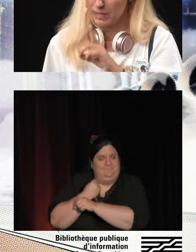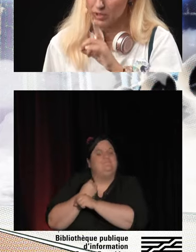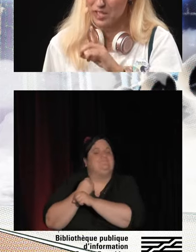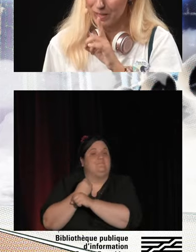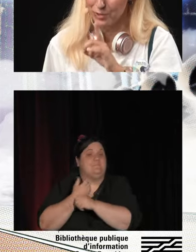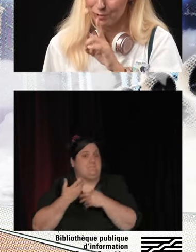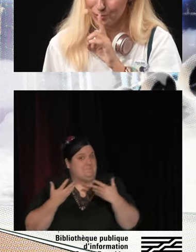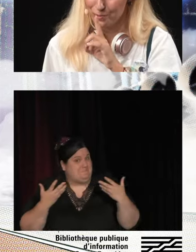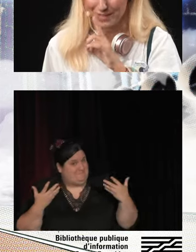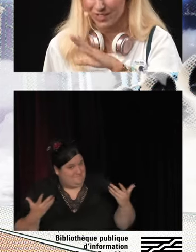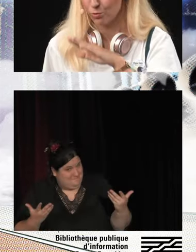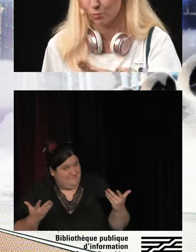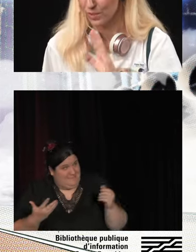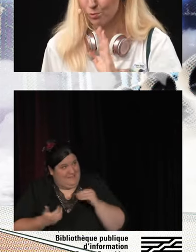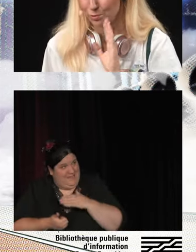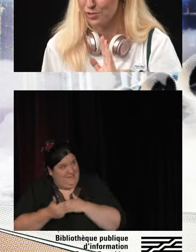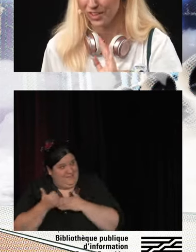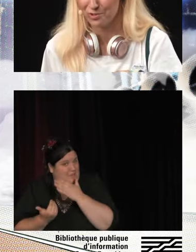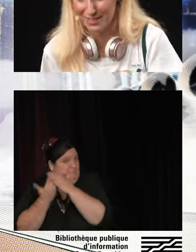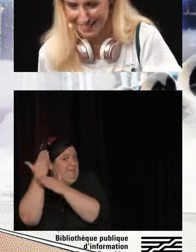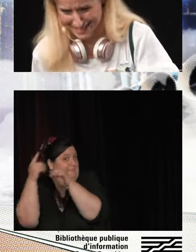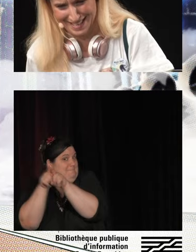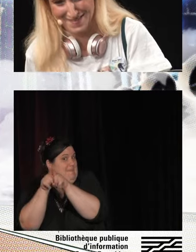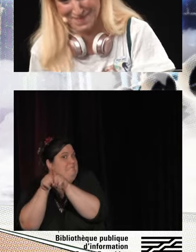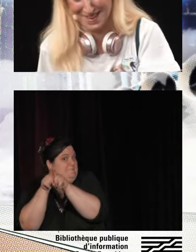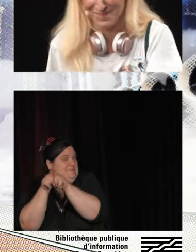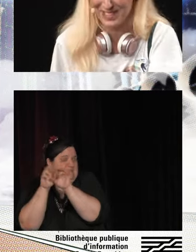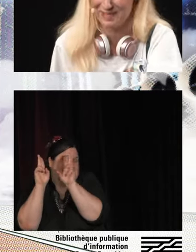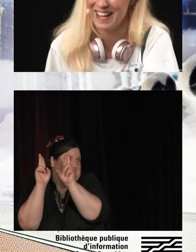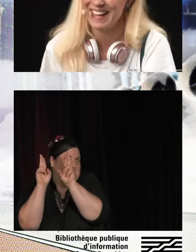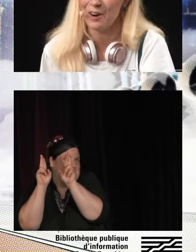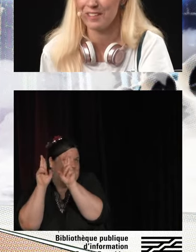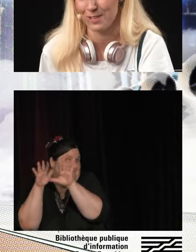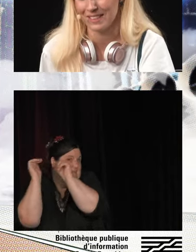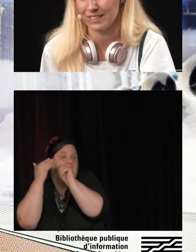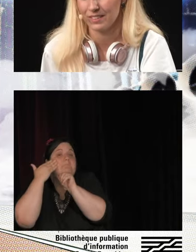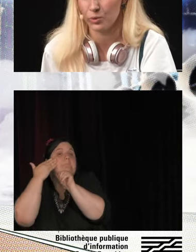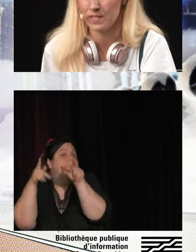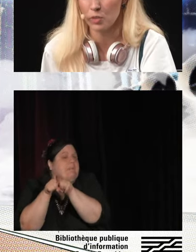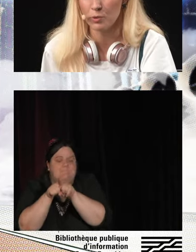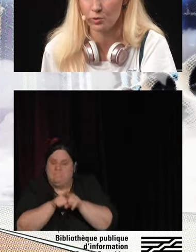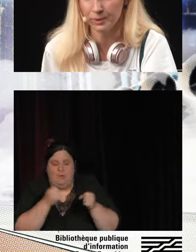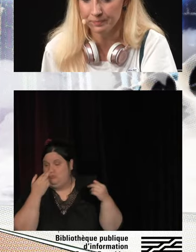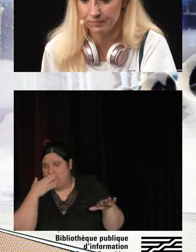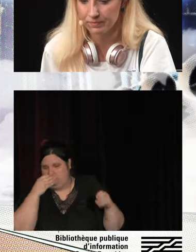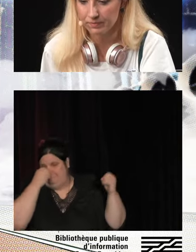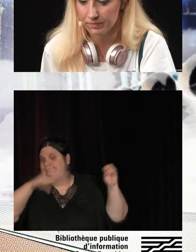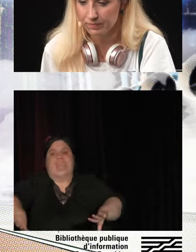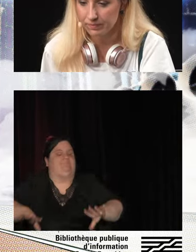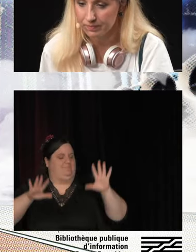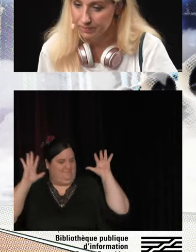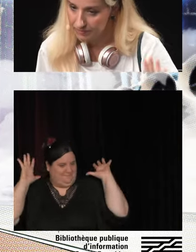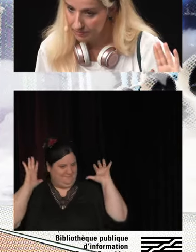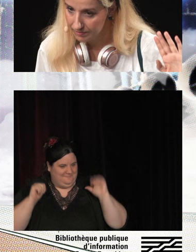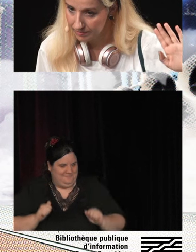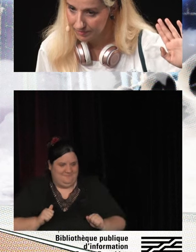Maintenant, on espère qu'il n'y ait pas le softlock de ce matin, sinon je vous annonce tout de suite, je rage quit. C'est pas possible. On va voir. Donc c'est ce monsieur...